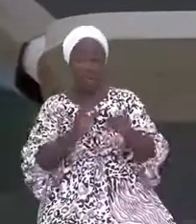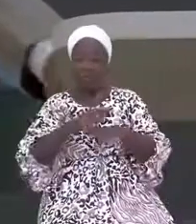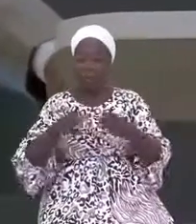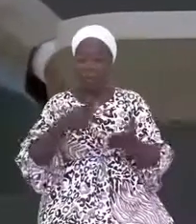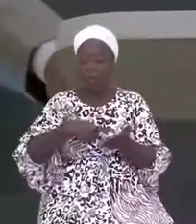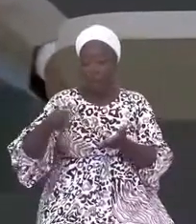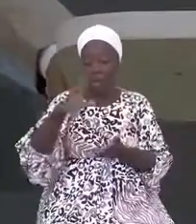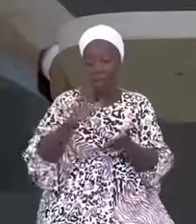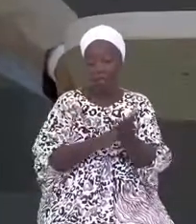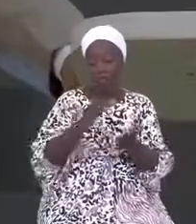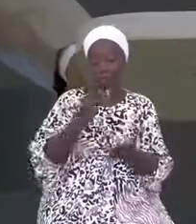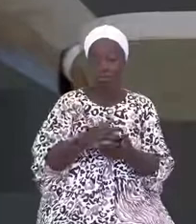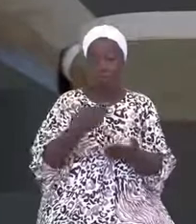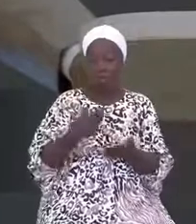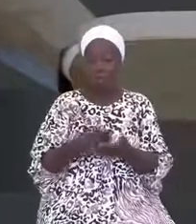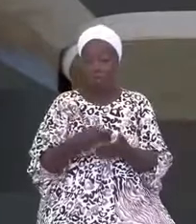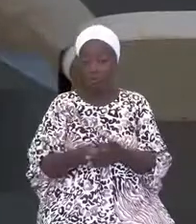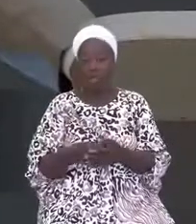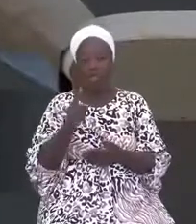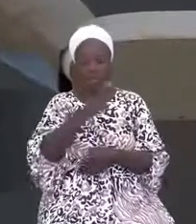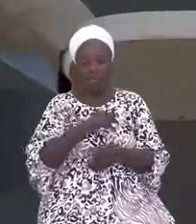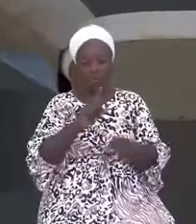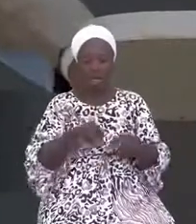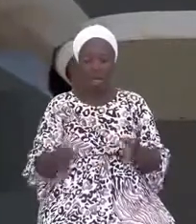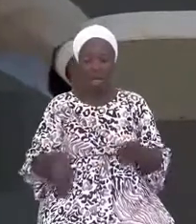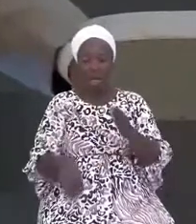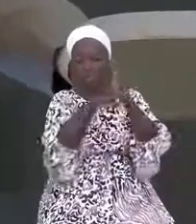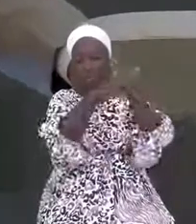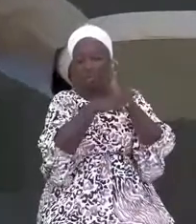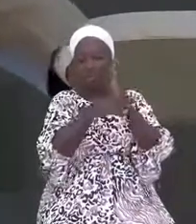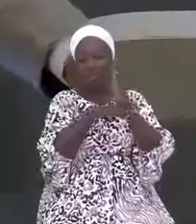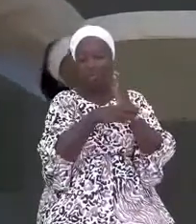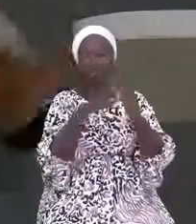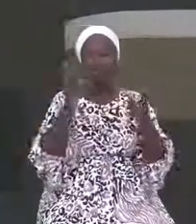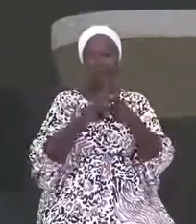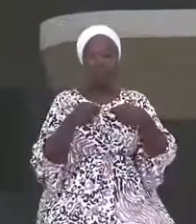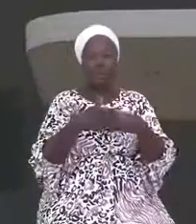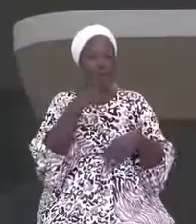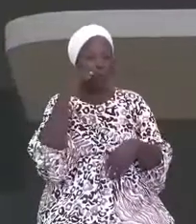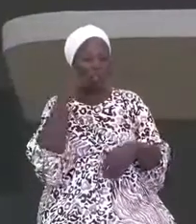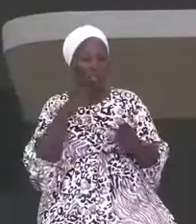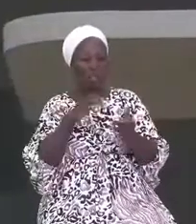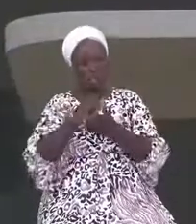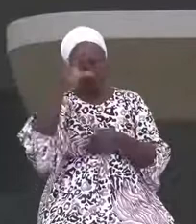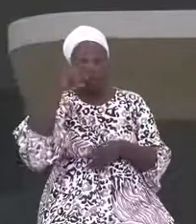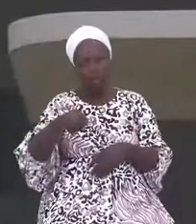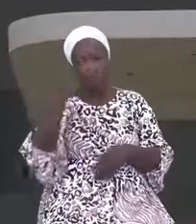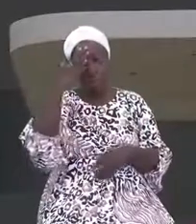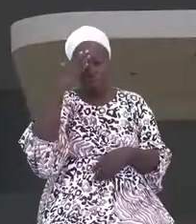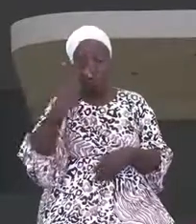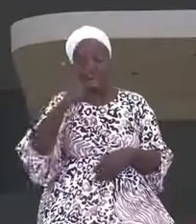scolarité, tu seras renvoyé à la porte. Et ce garçon, connaissant son